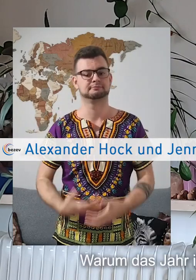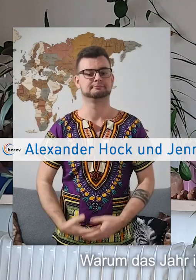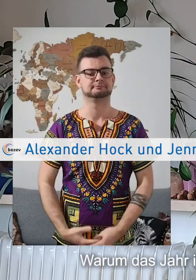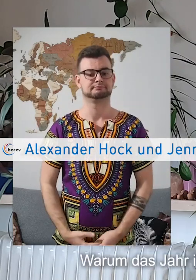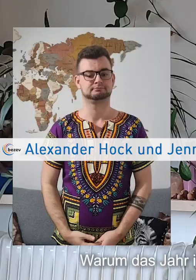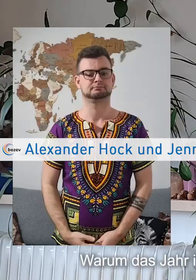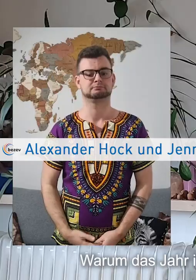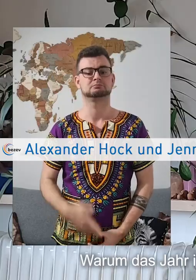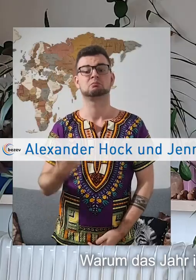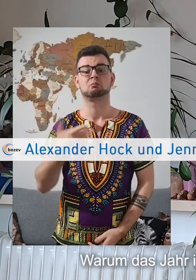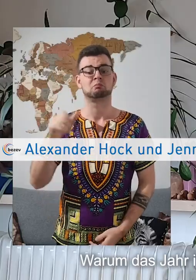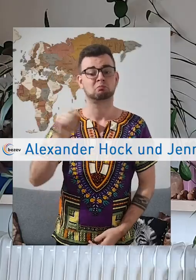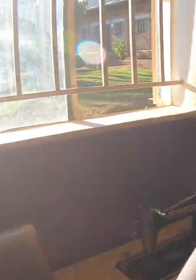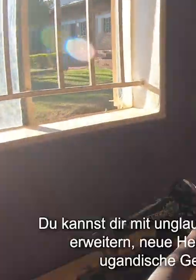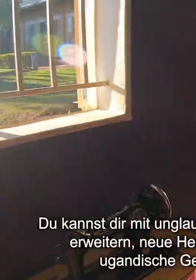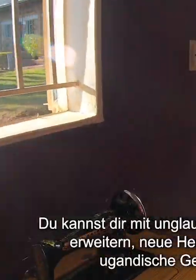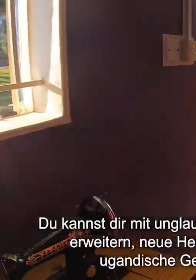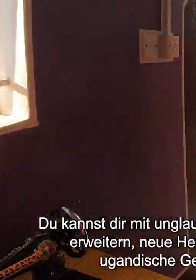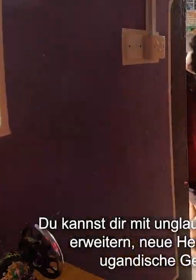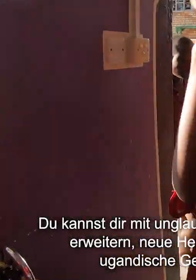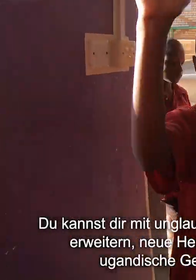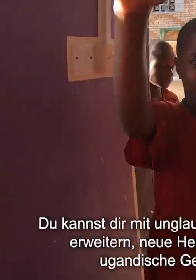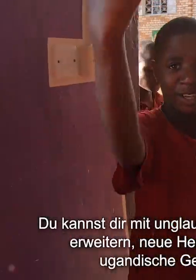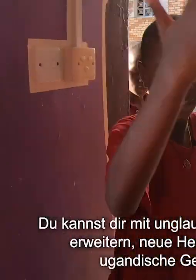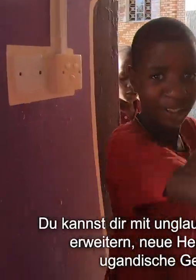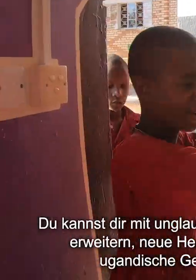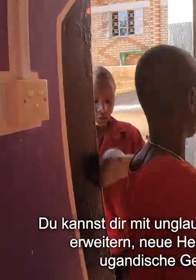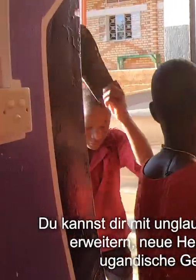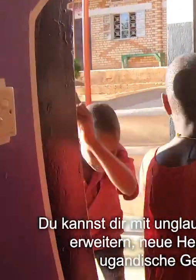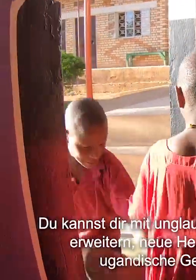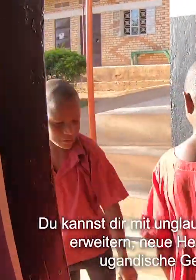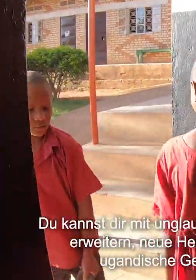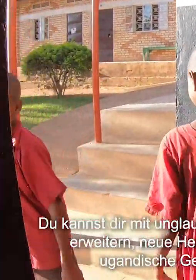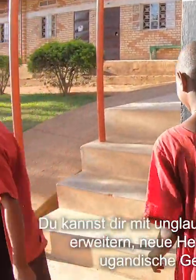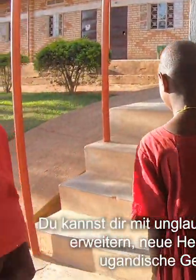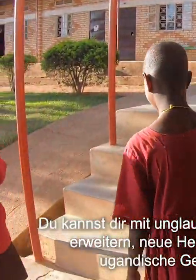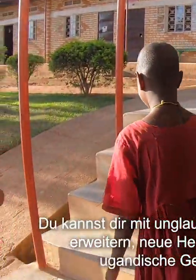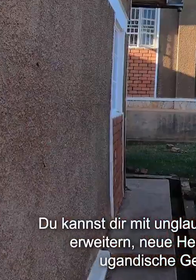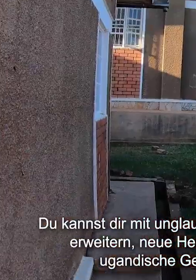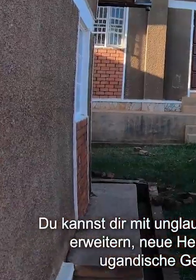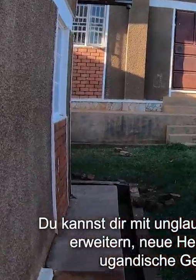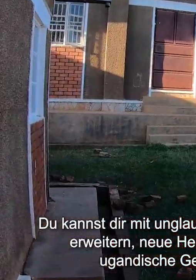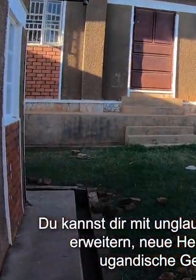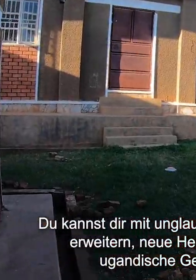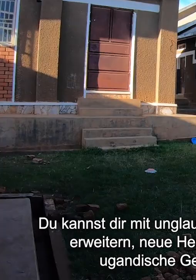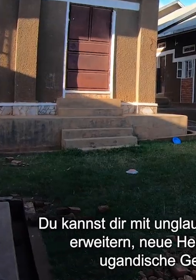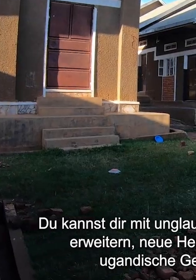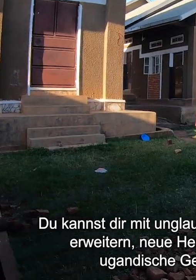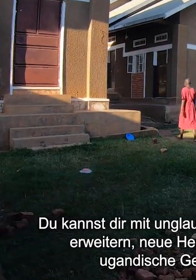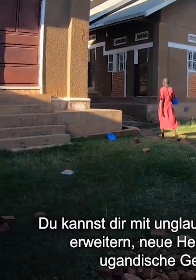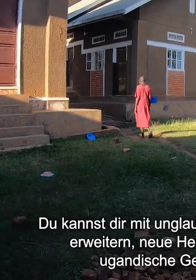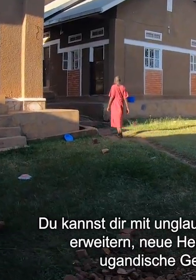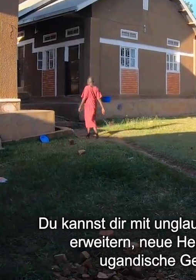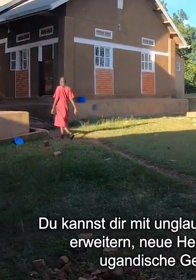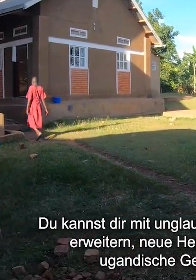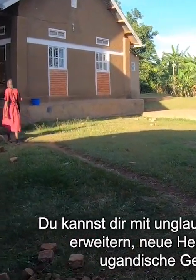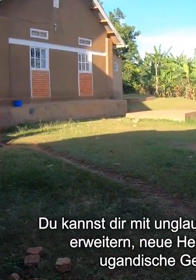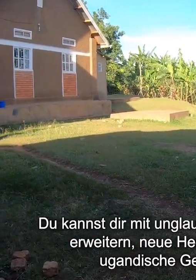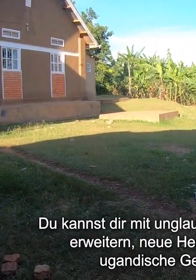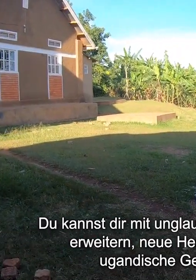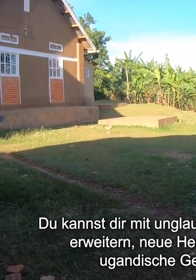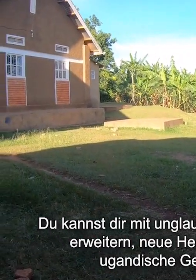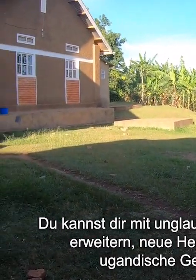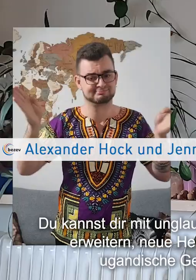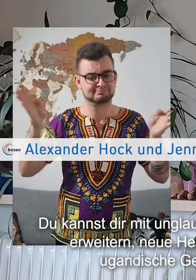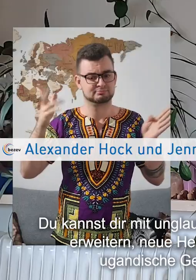so empfehlenswert ist, du kannst sie mit unglaublich lieben Menschen deinen Horizont erweitern, neue Herausforderungen